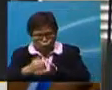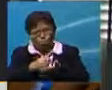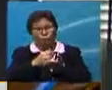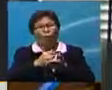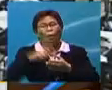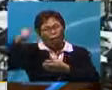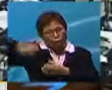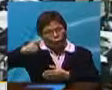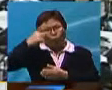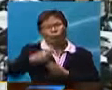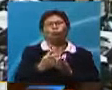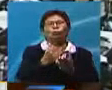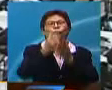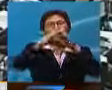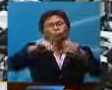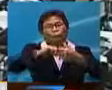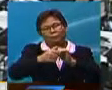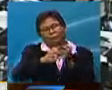memerangi bersama.